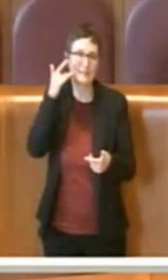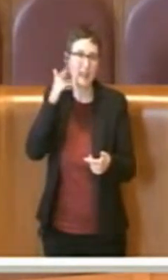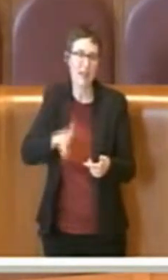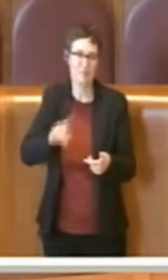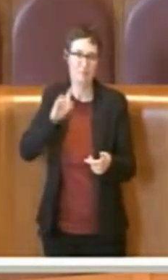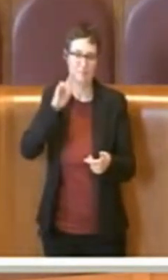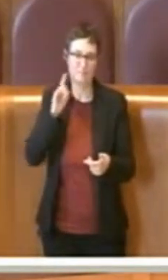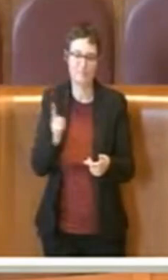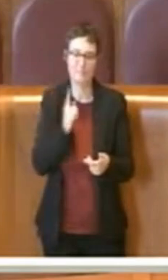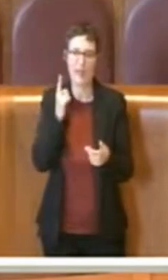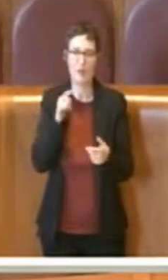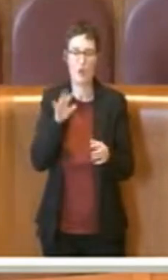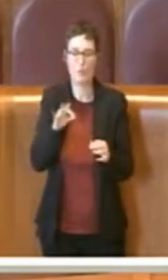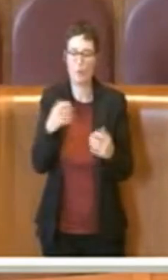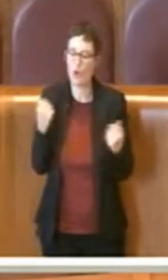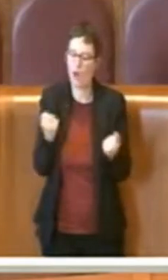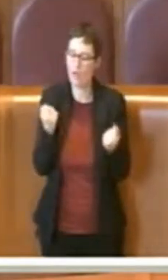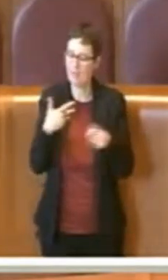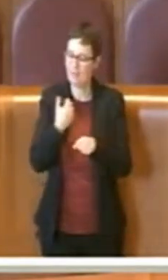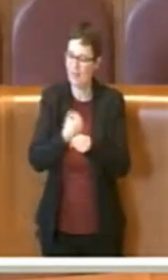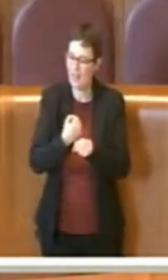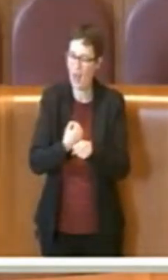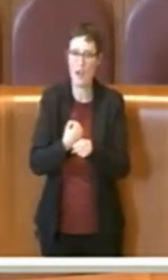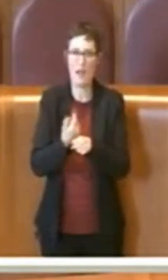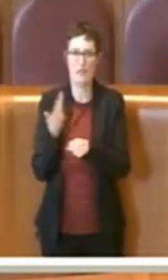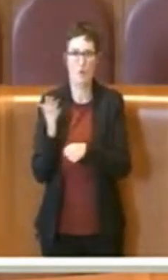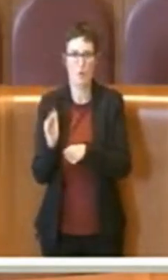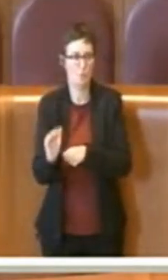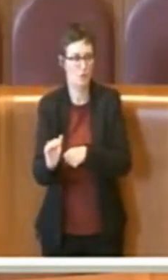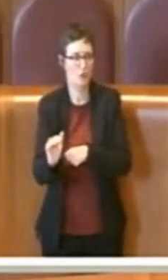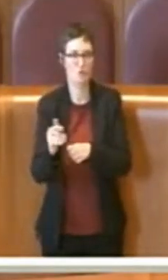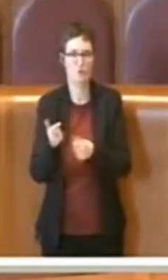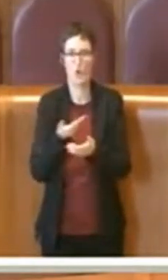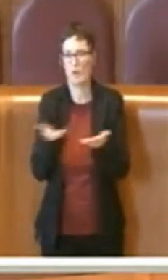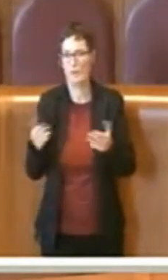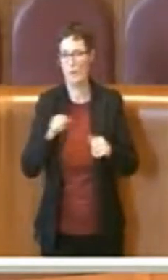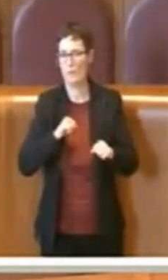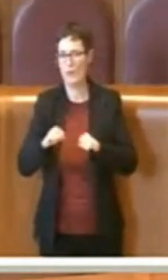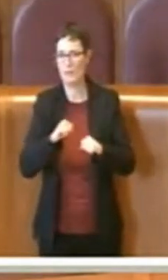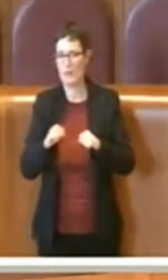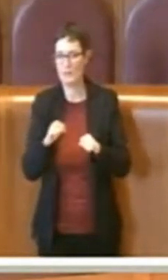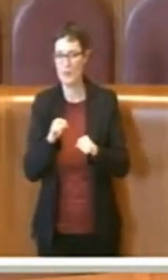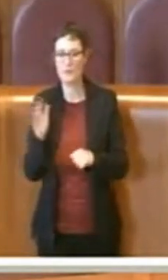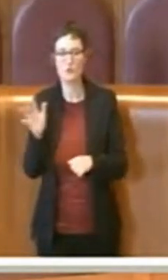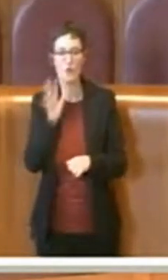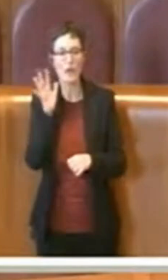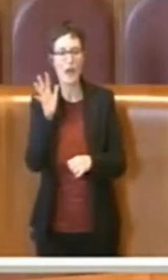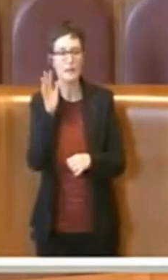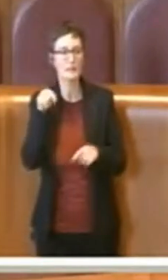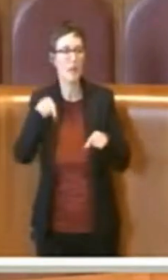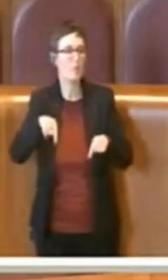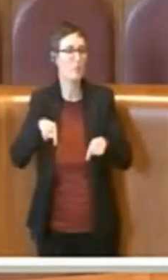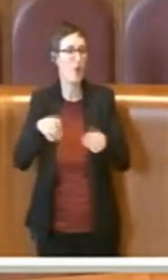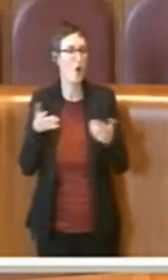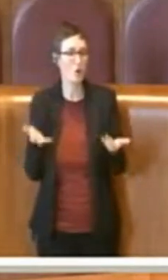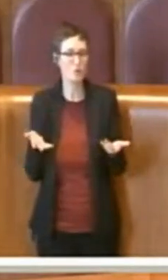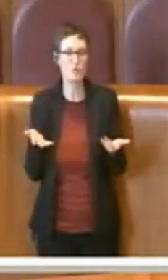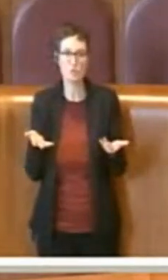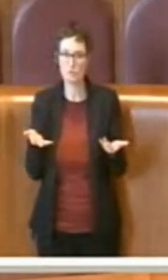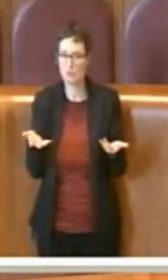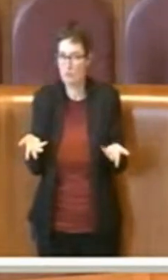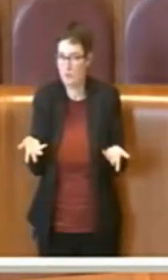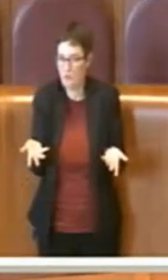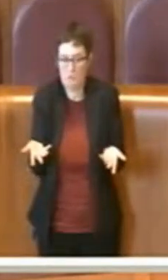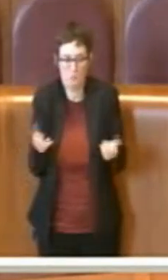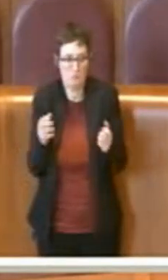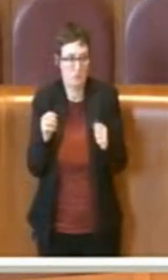l'attività anche lavorativa della pubblica amministrazione. Pensiamo soltanto a cosa oggi può